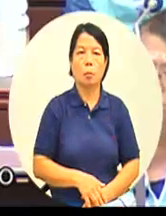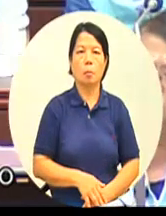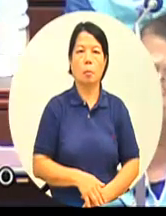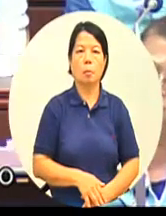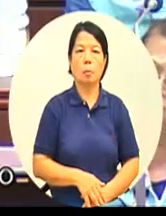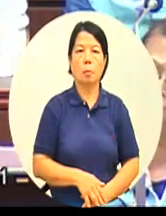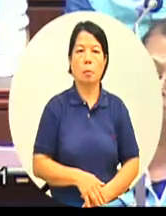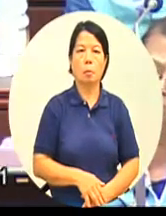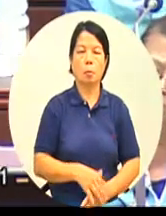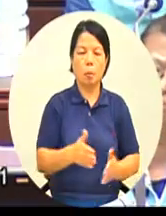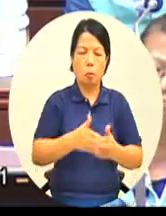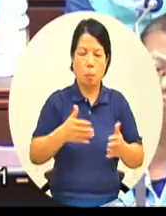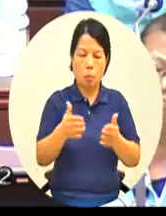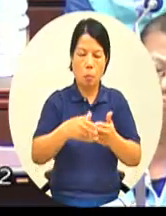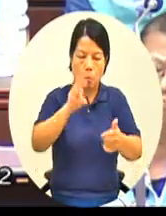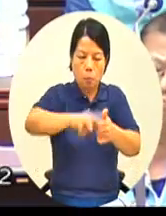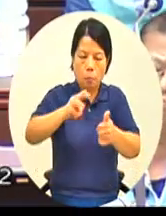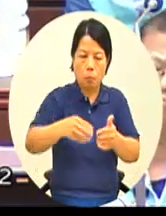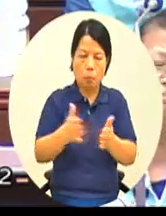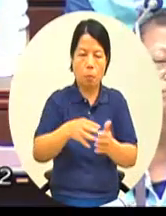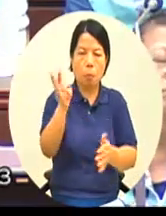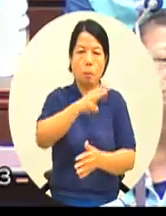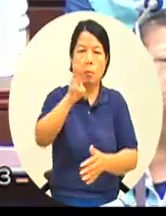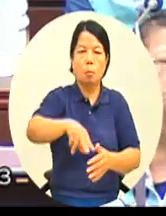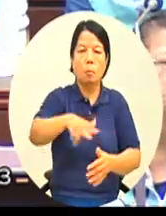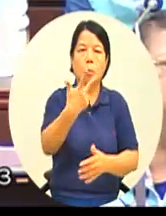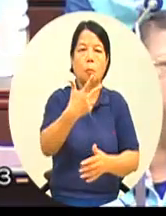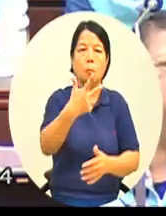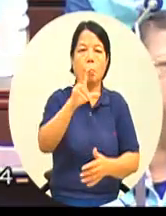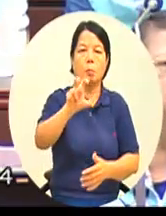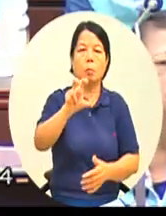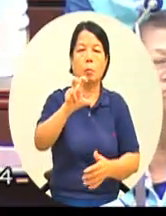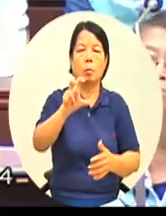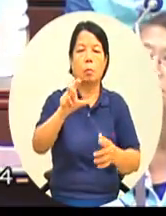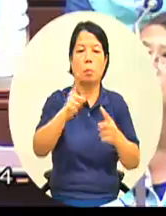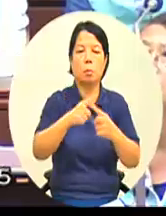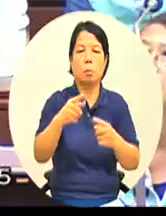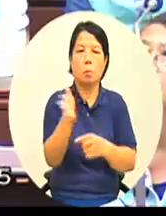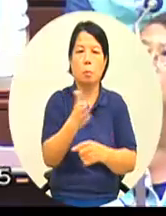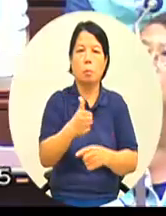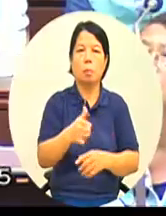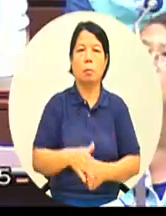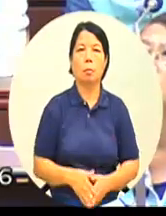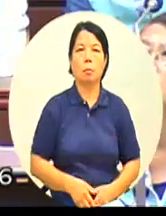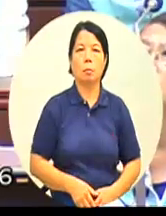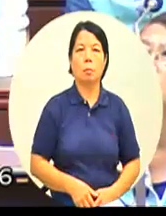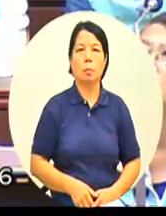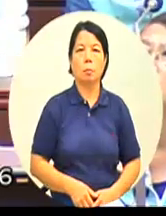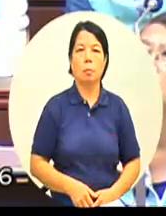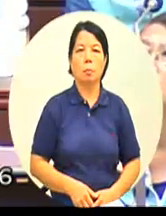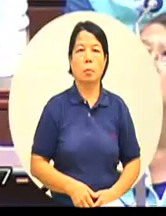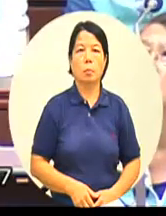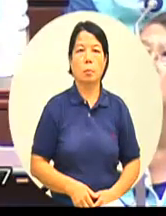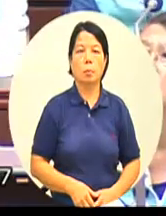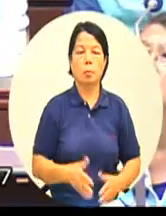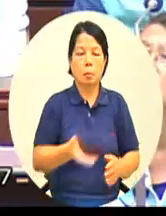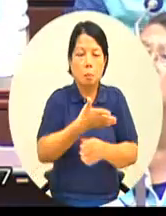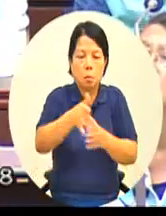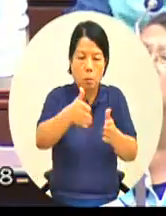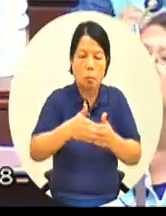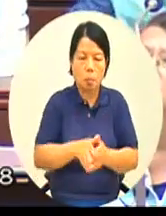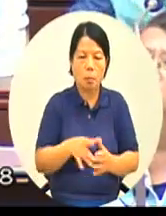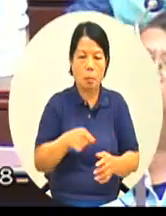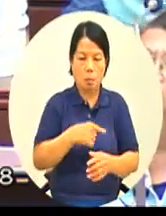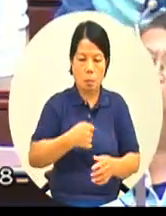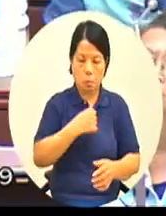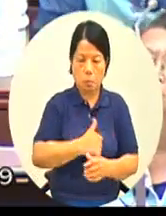1885人的时候，我们至少要训练到3770人，这样子才会让他在线上